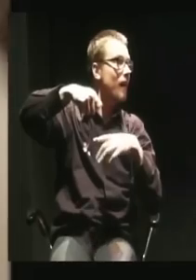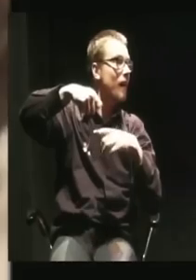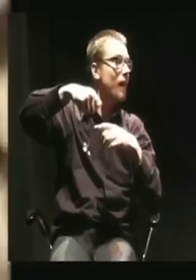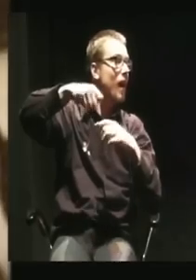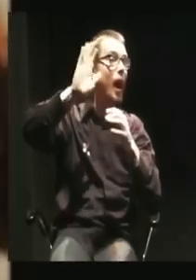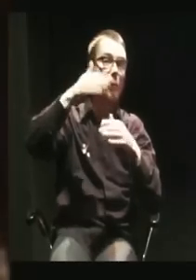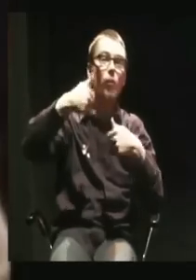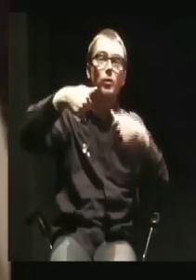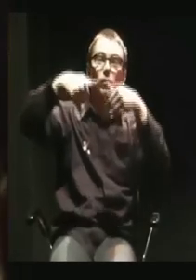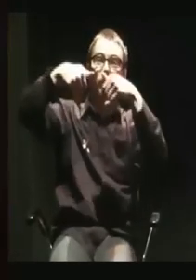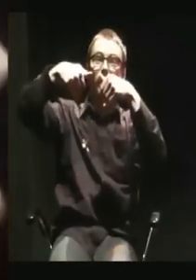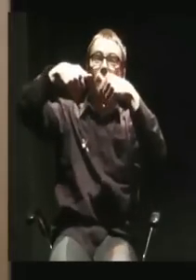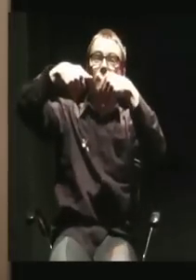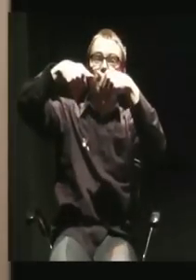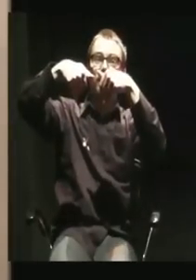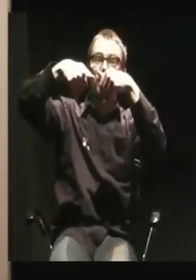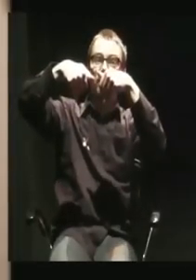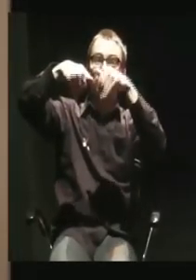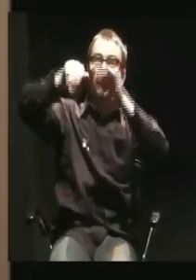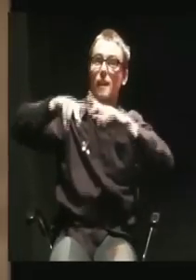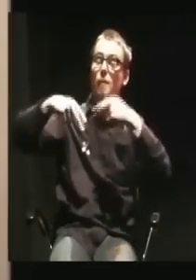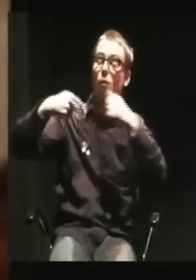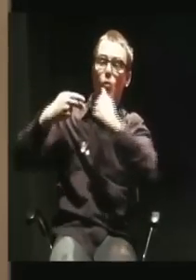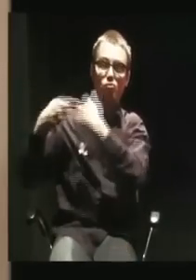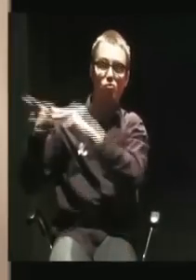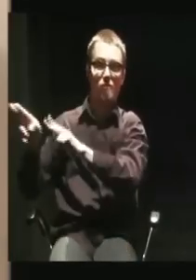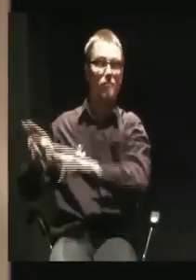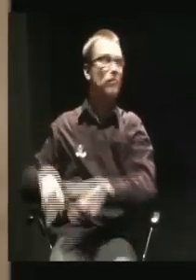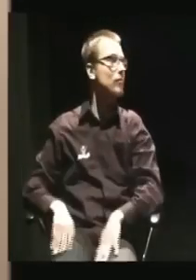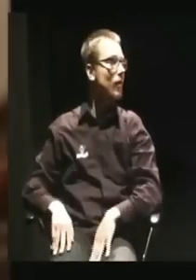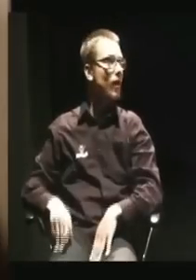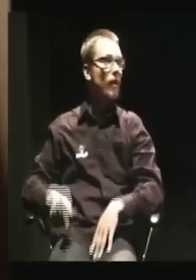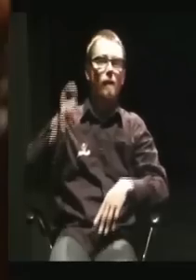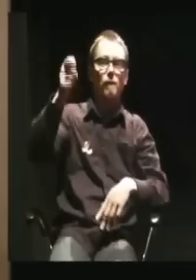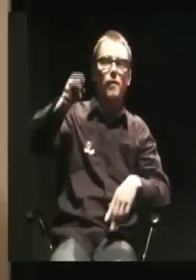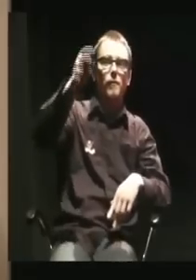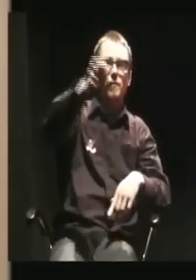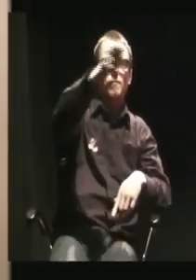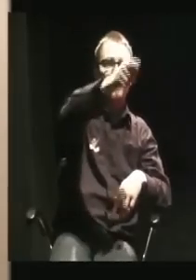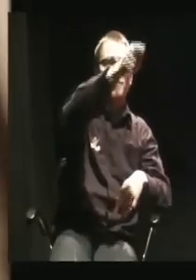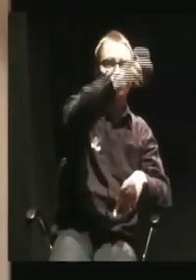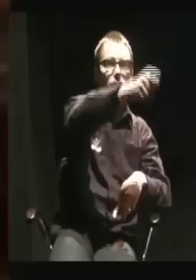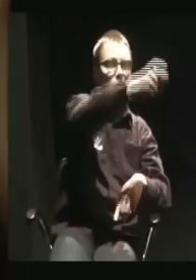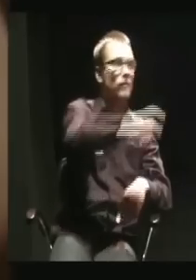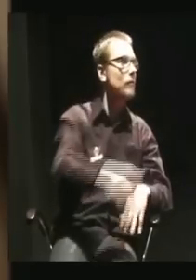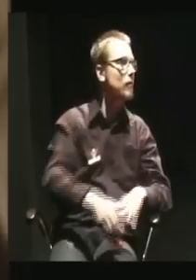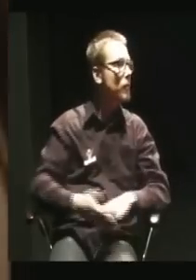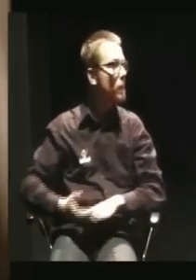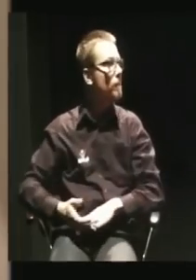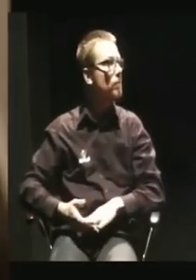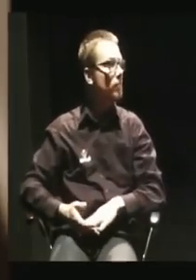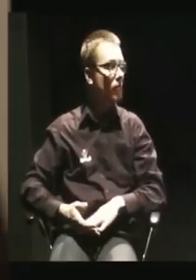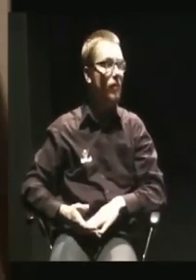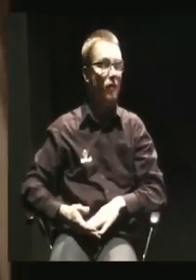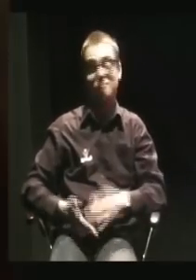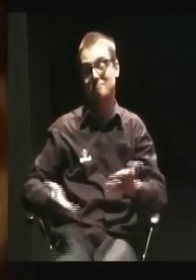A następnie wyszedłem na sklep i wywiesiłem t-shirty. Fernando był zachłanny, wywiesił w najnowszej kolekcji.